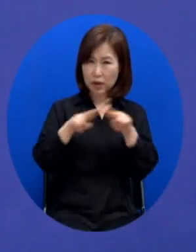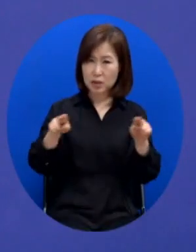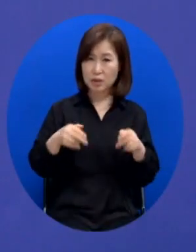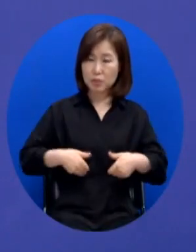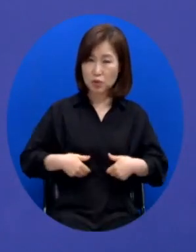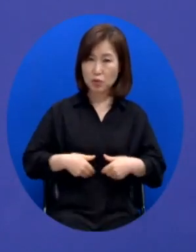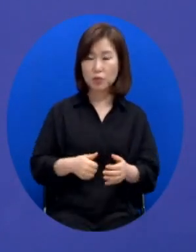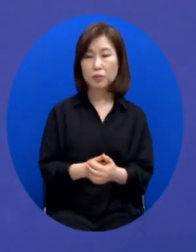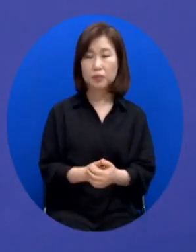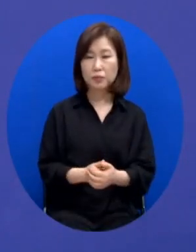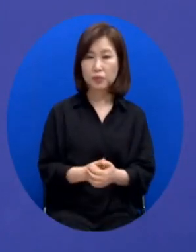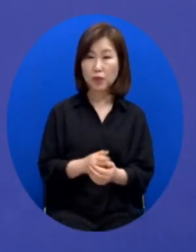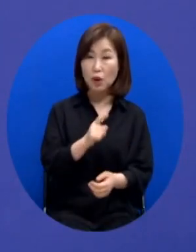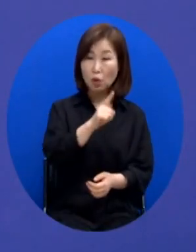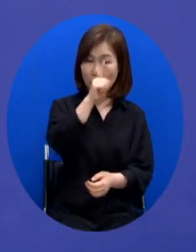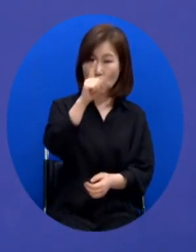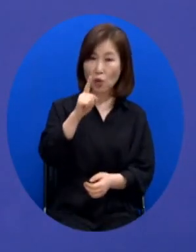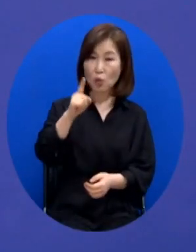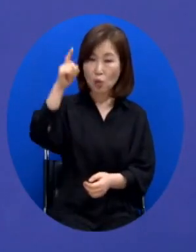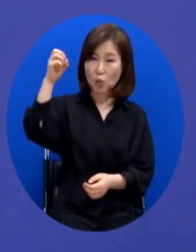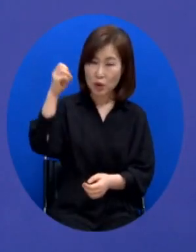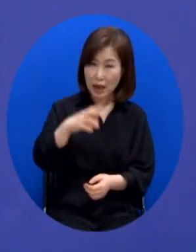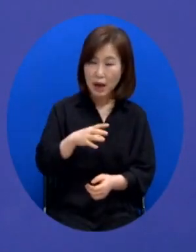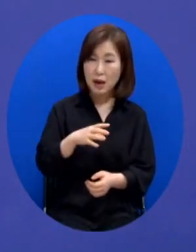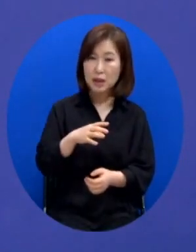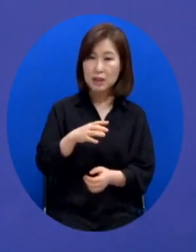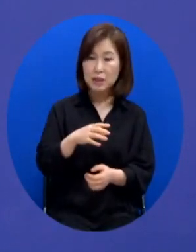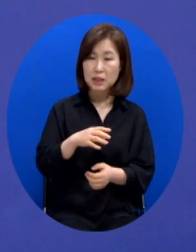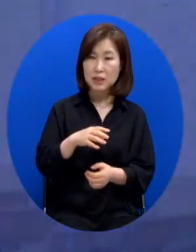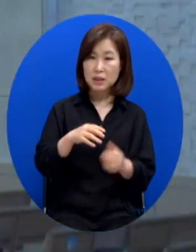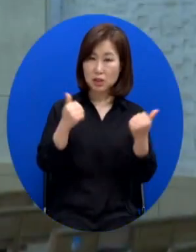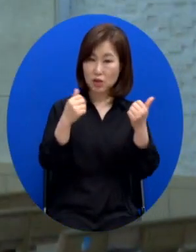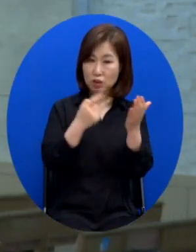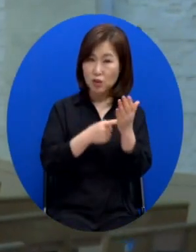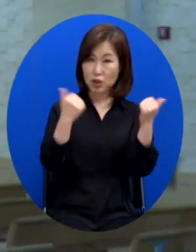고양시 기독교총연합회가 52회 정기총회를 개최했습니다.